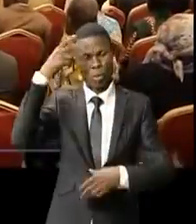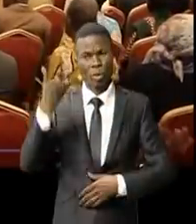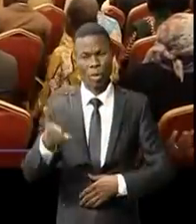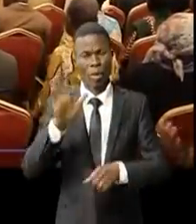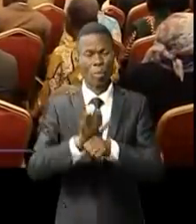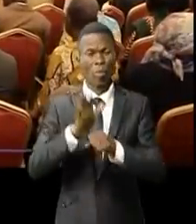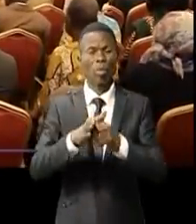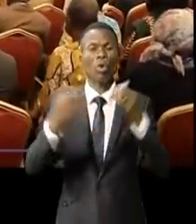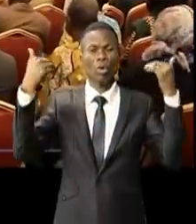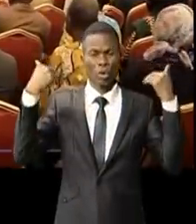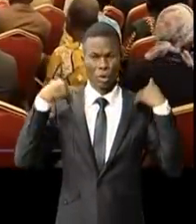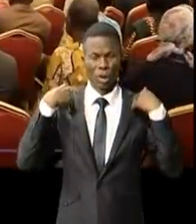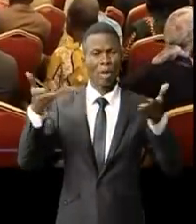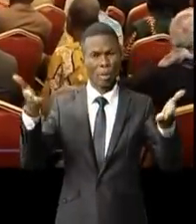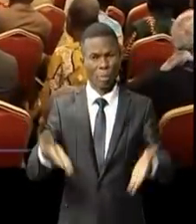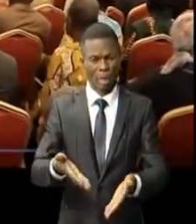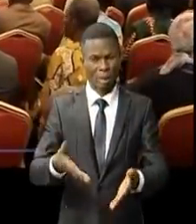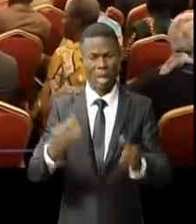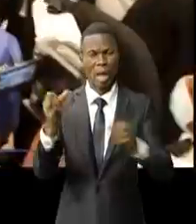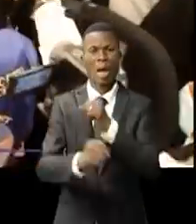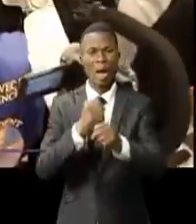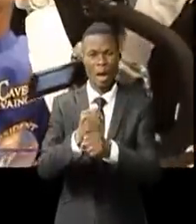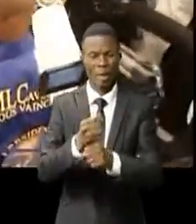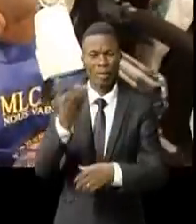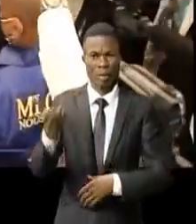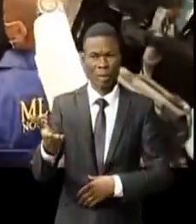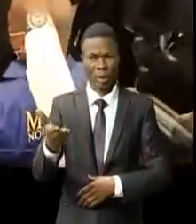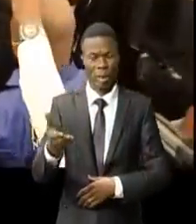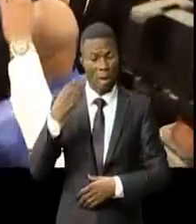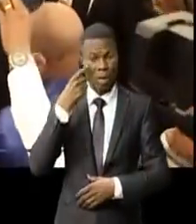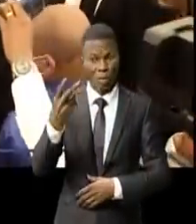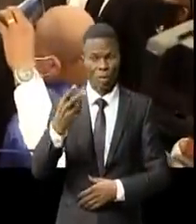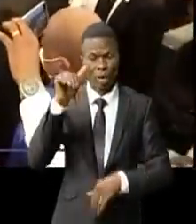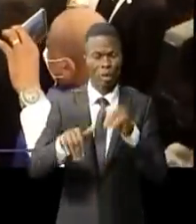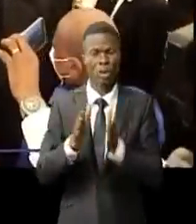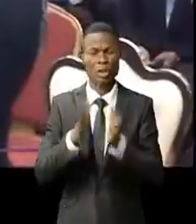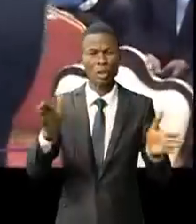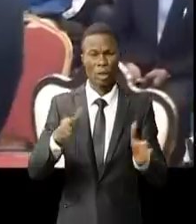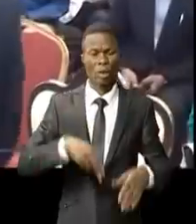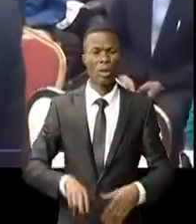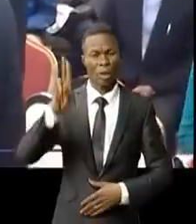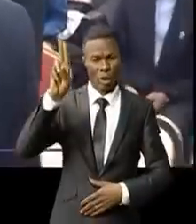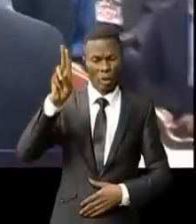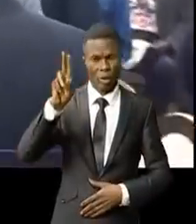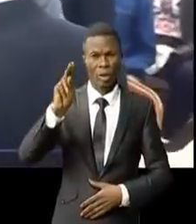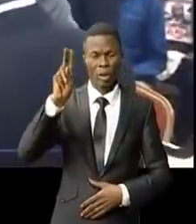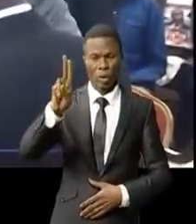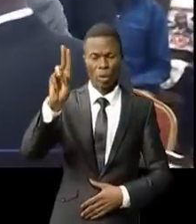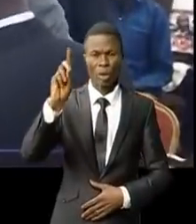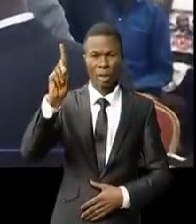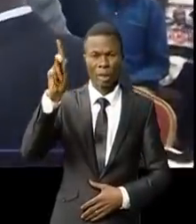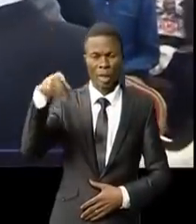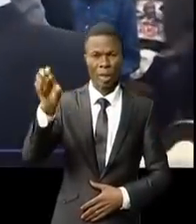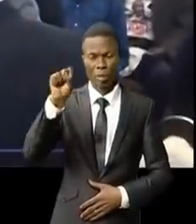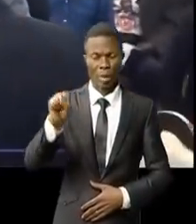Plusieurs personnalités ont rehaussé de leur présence cette cérémonie. Parmi elles, le secrétaire général de l'Union pour la démocratie et les progrès